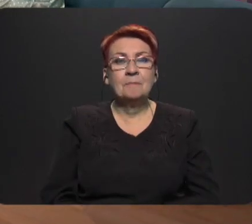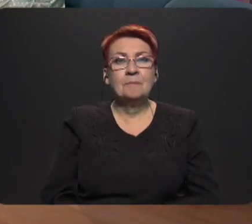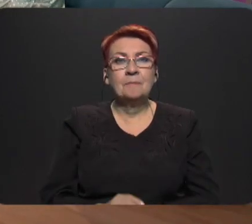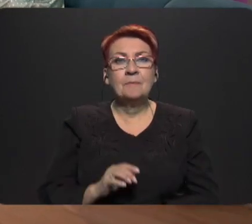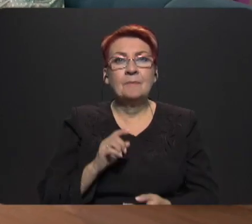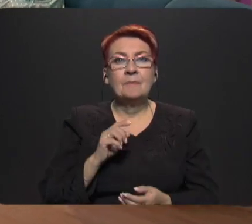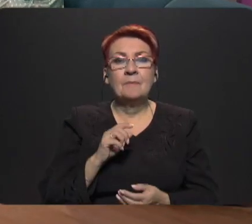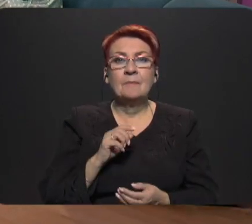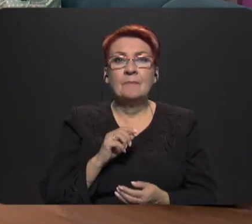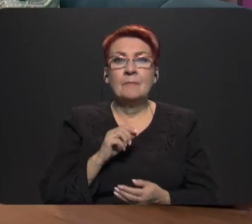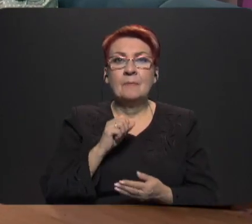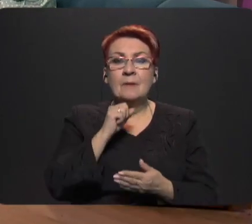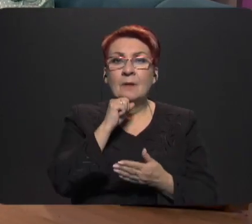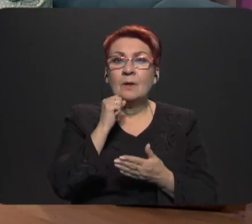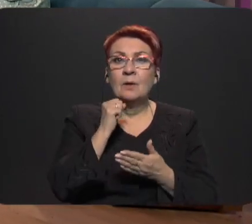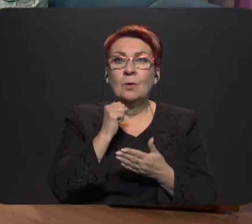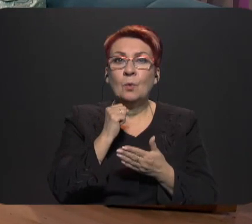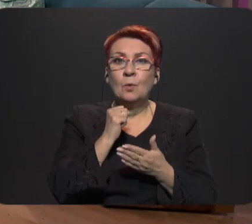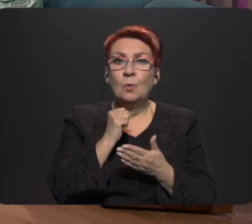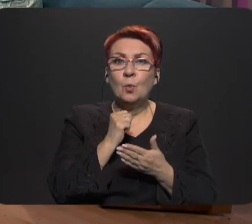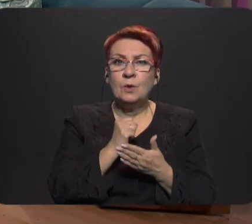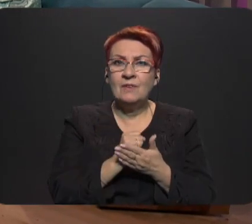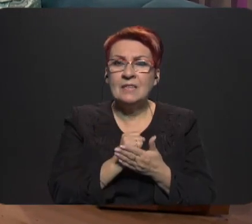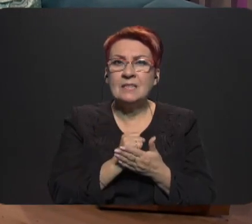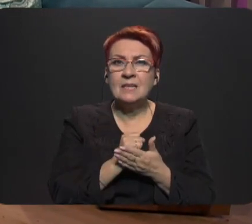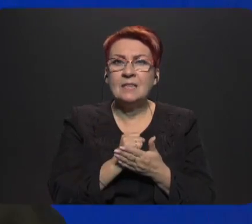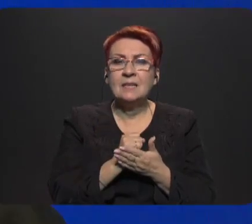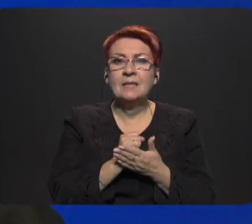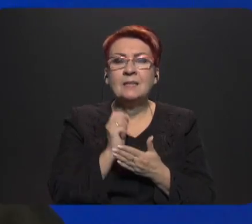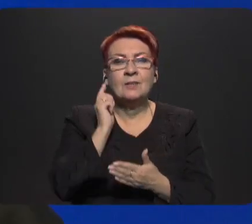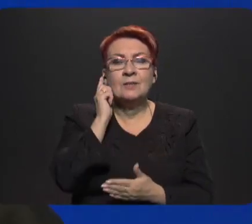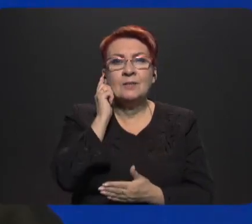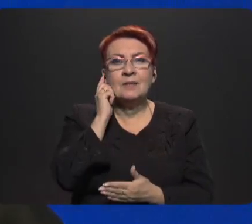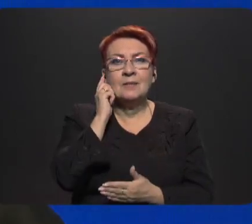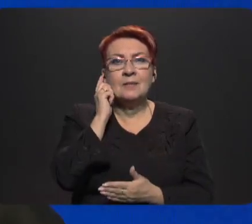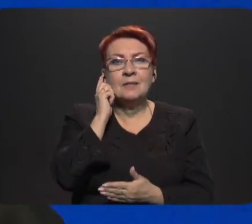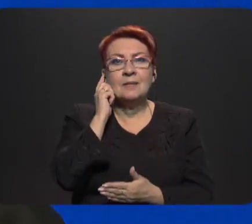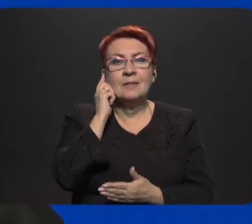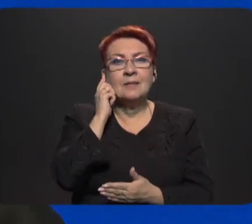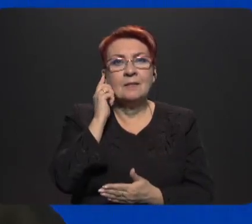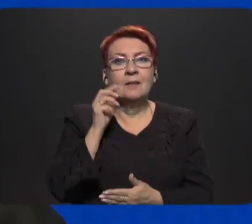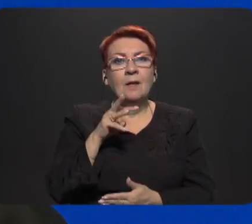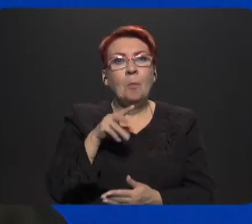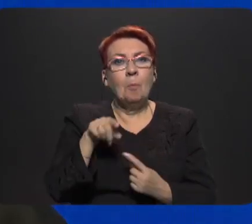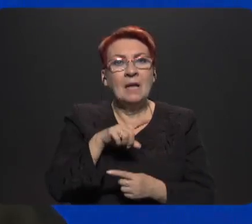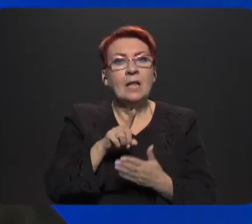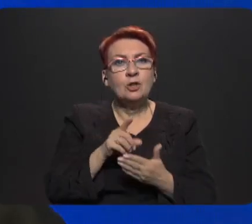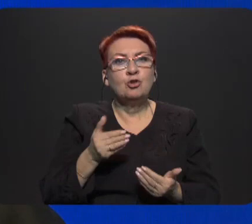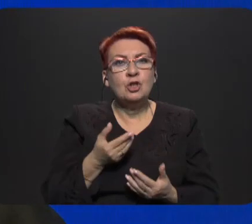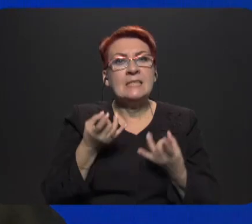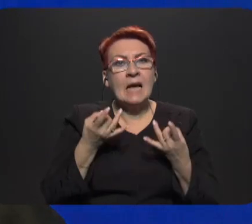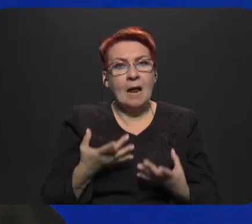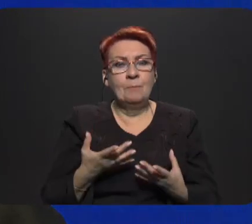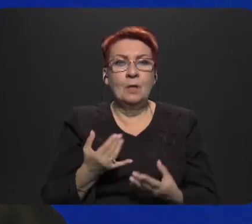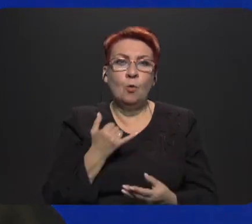утвердило, что Бог есть, значит, мы должны, обязаны, жить скромнее. Вот у меня вот такой